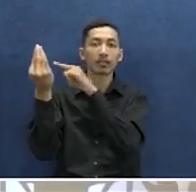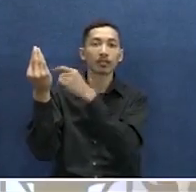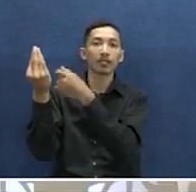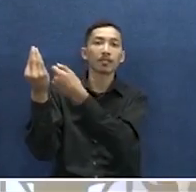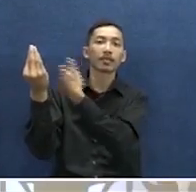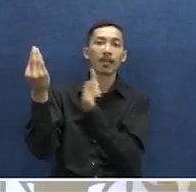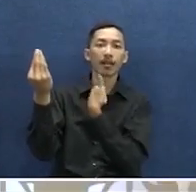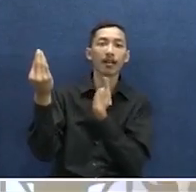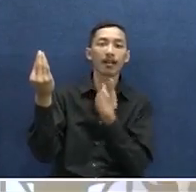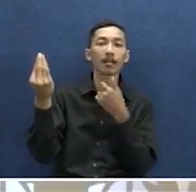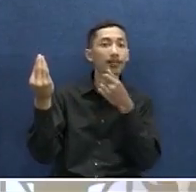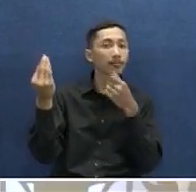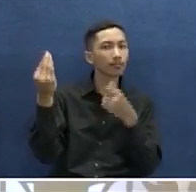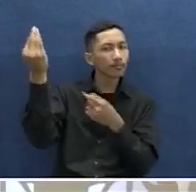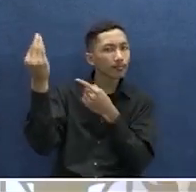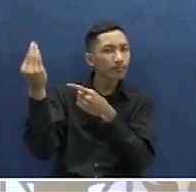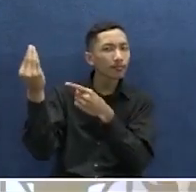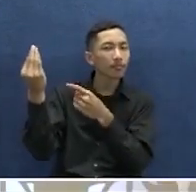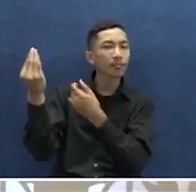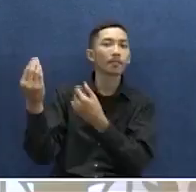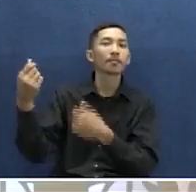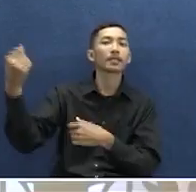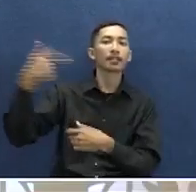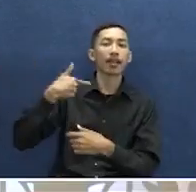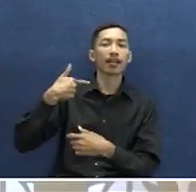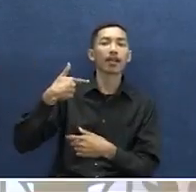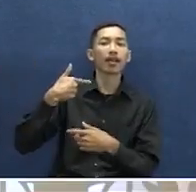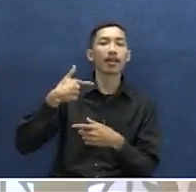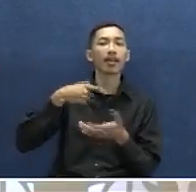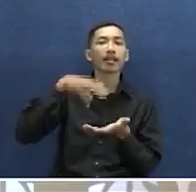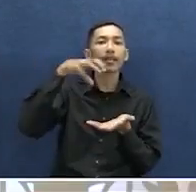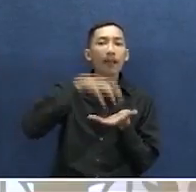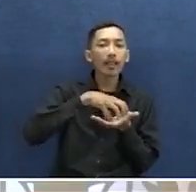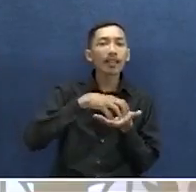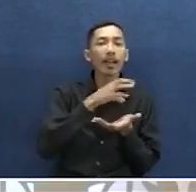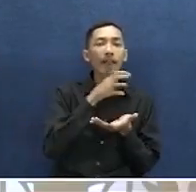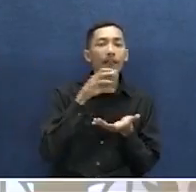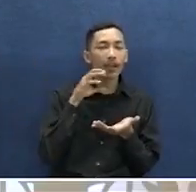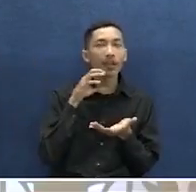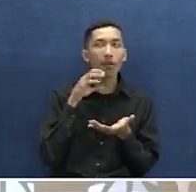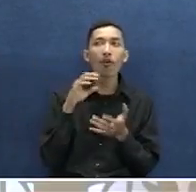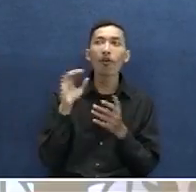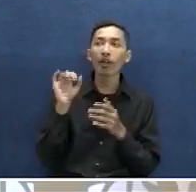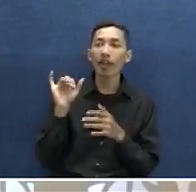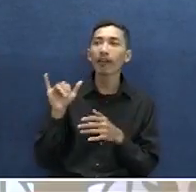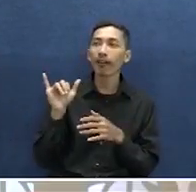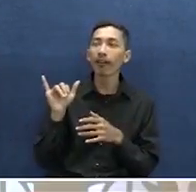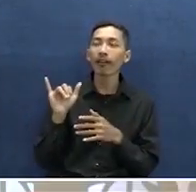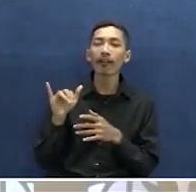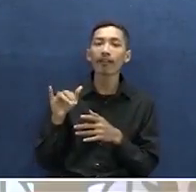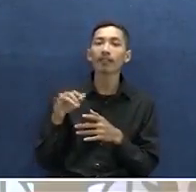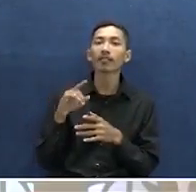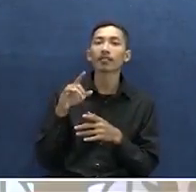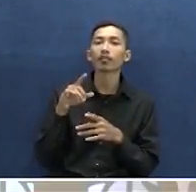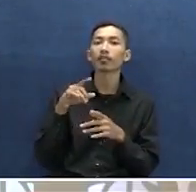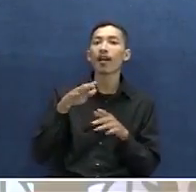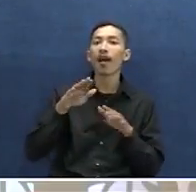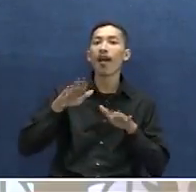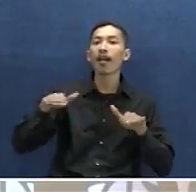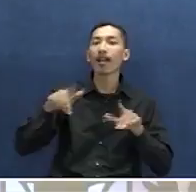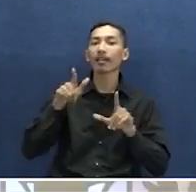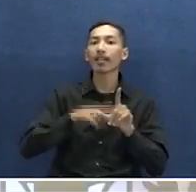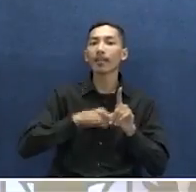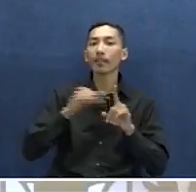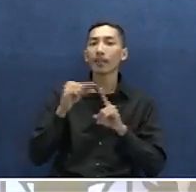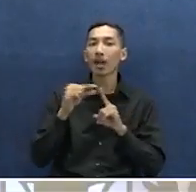bookingnya buat 12-06-2018 Jatim ia anak-anak yatim udah ada yang SD ada yang SMP atau bahkan ada yang kuliah